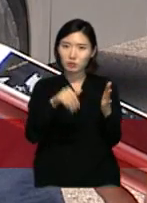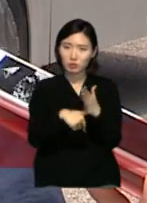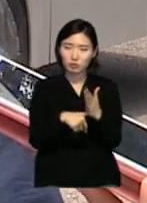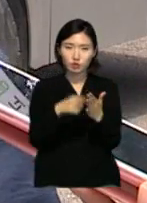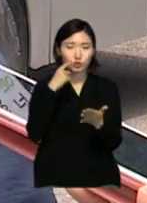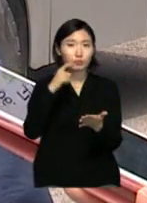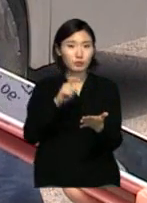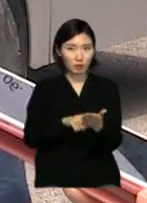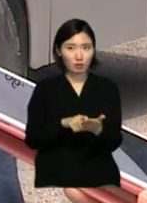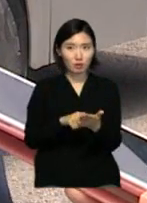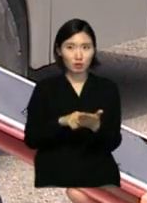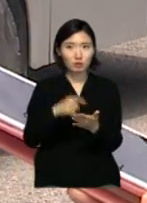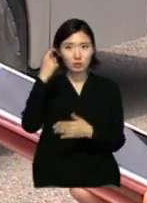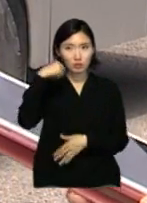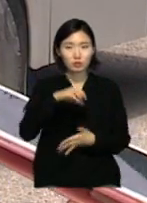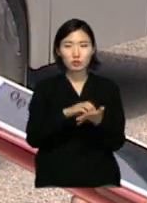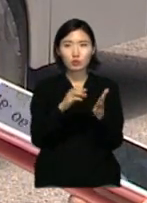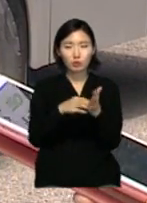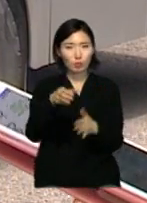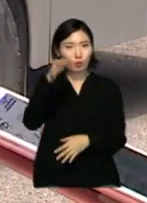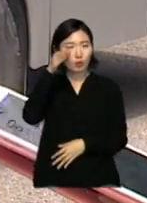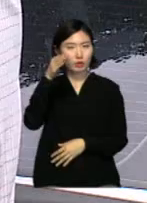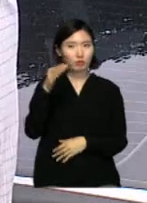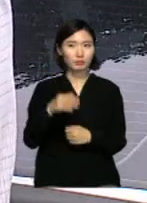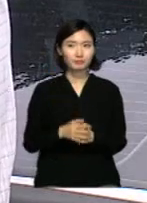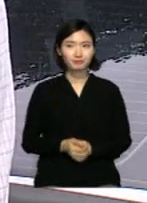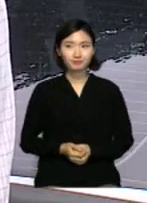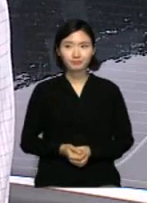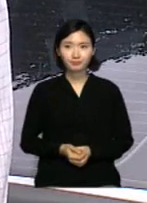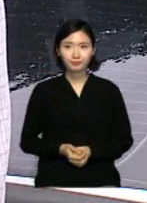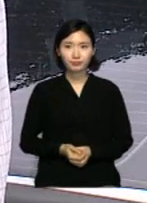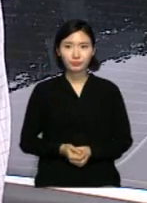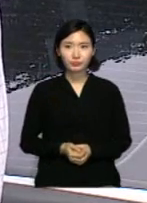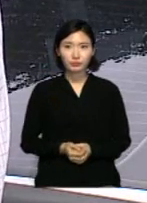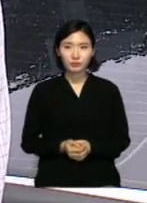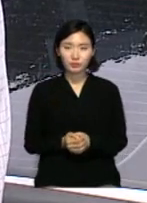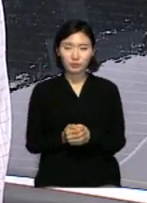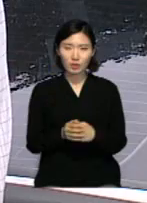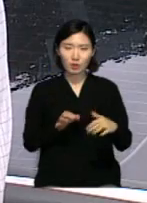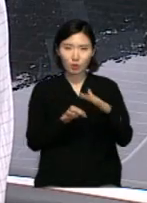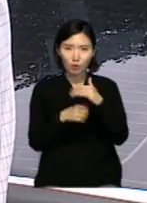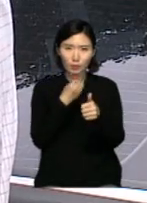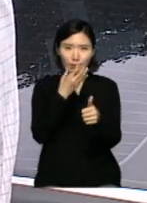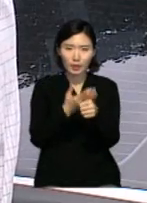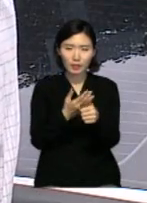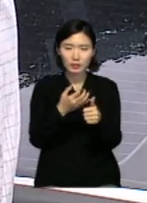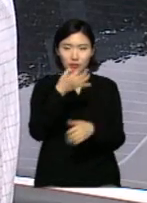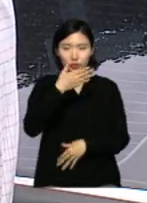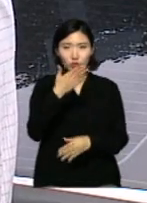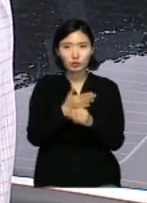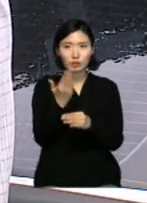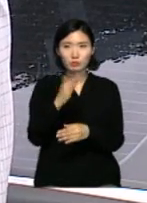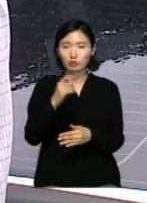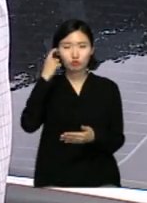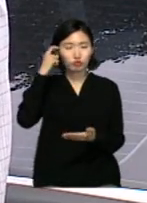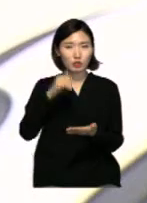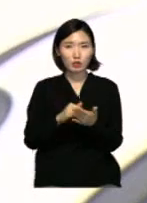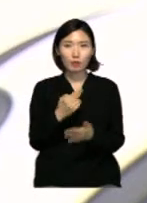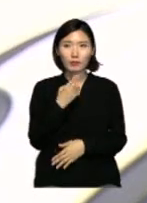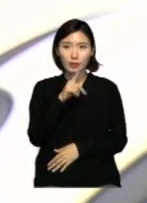아니었다는 느낌이 들 정도로 오늘 그 현장을 목격했다고 봅니다. 공익제보로 힘든 나날을 지내고 있지만 후회는 없다는 한